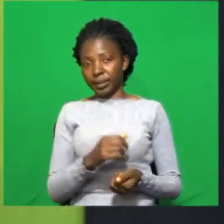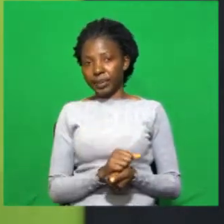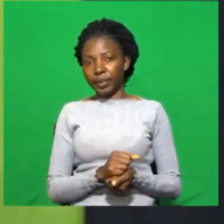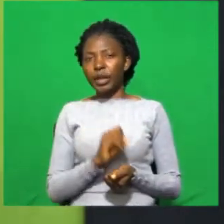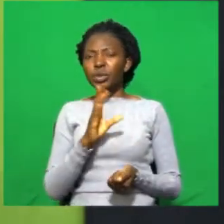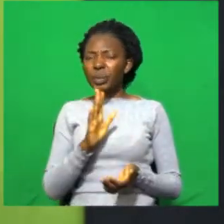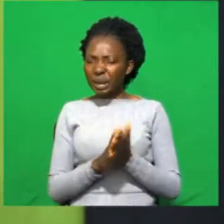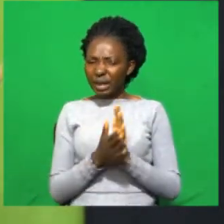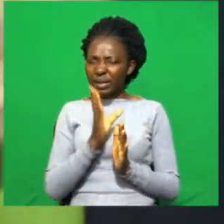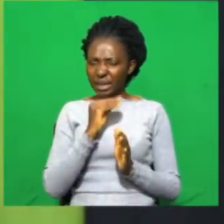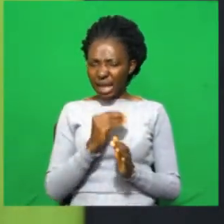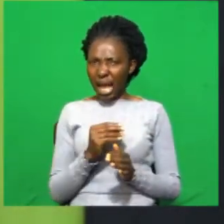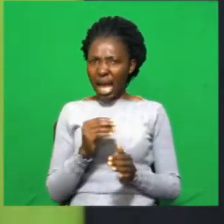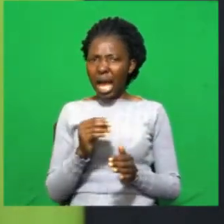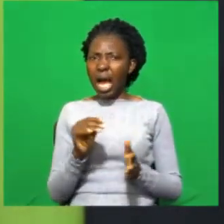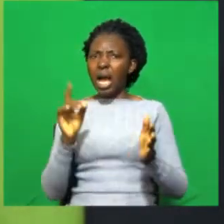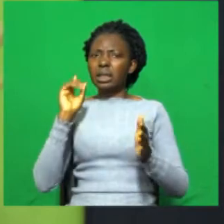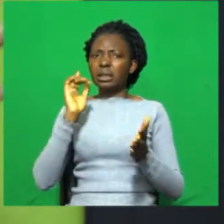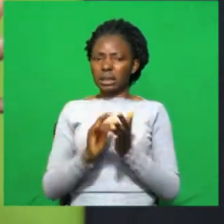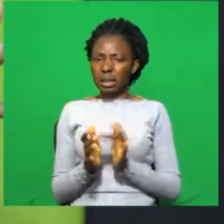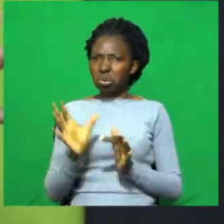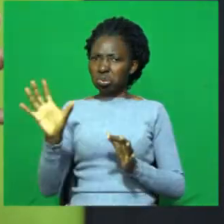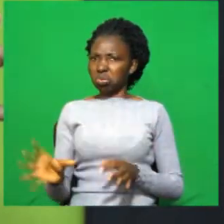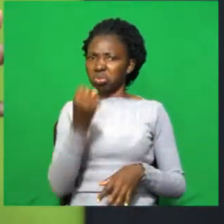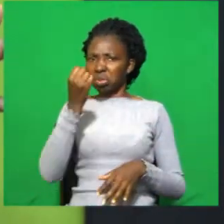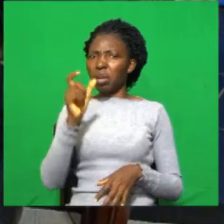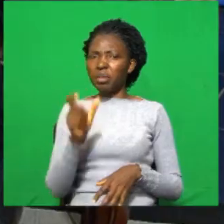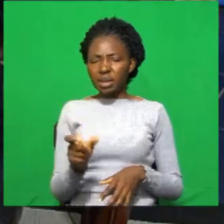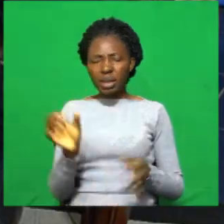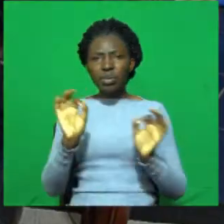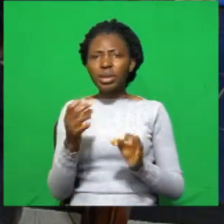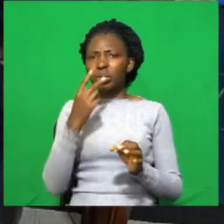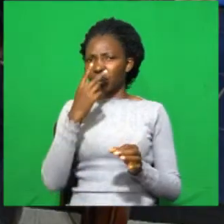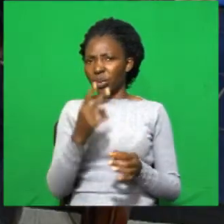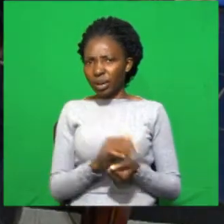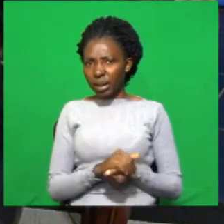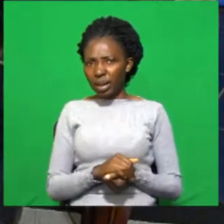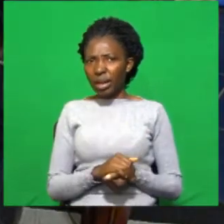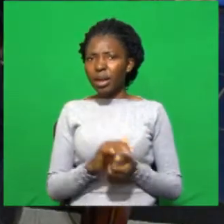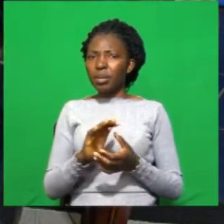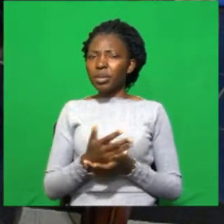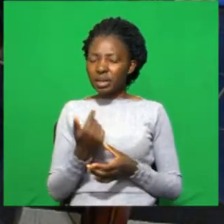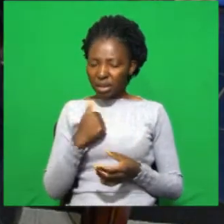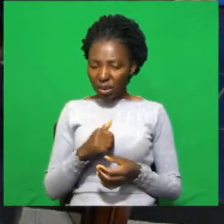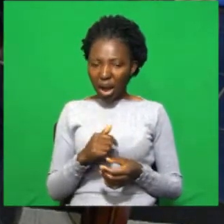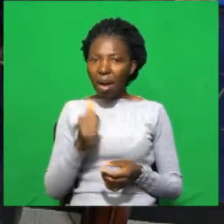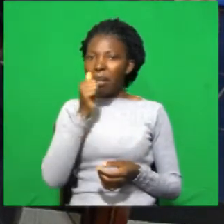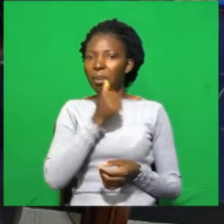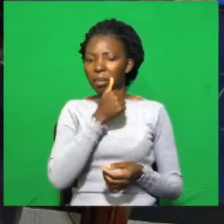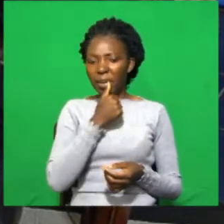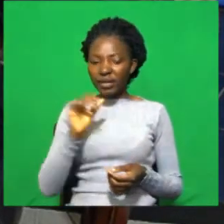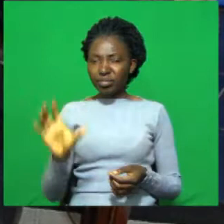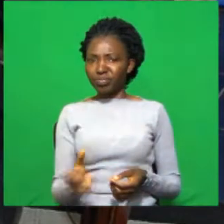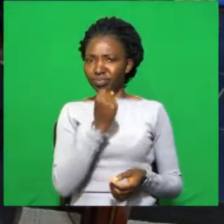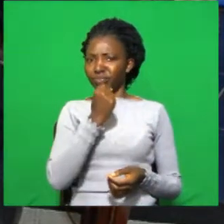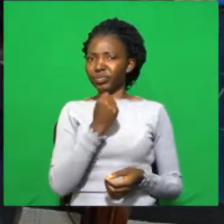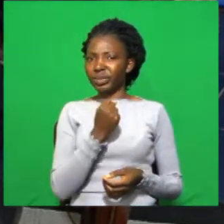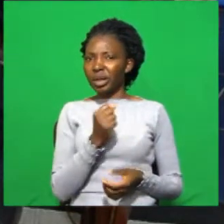kuti titi achangobvuta vanhu asingaoneki. Kubvuta kunenge chiverevere.